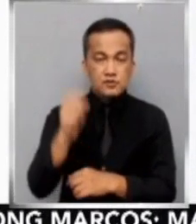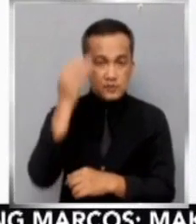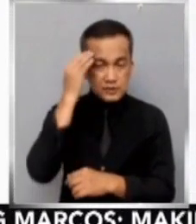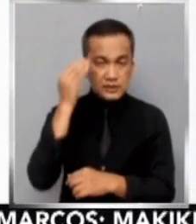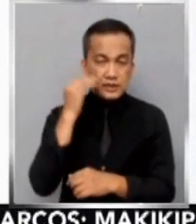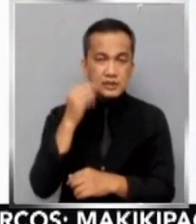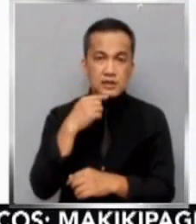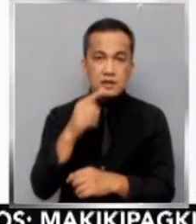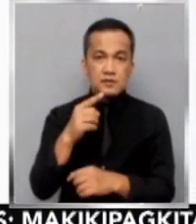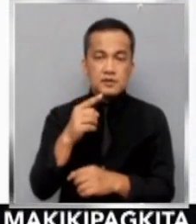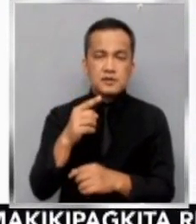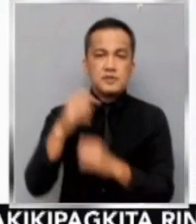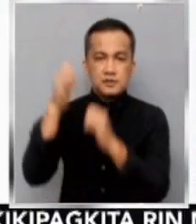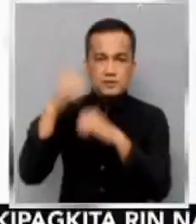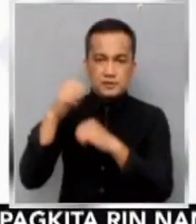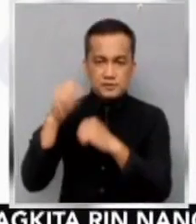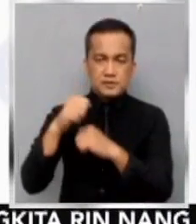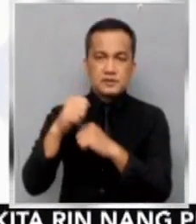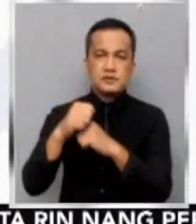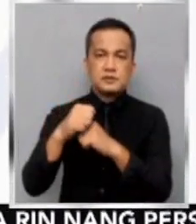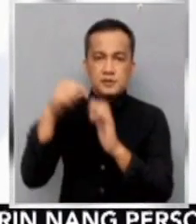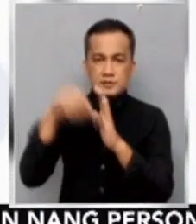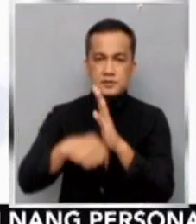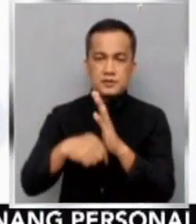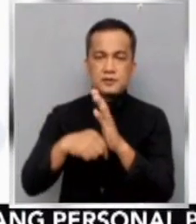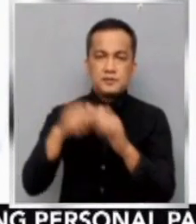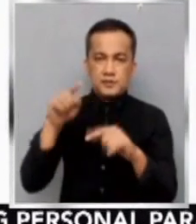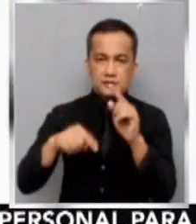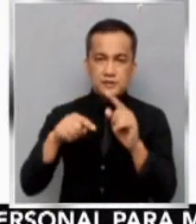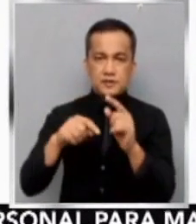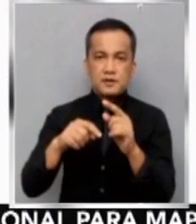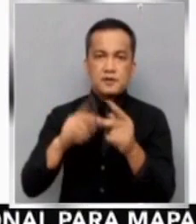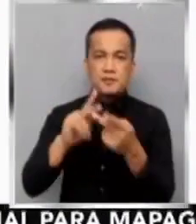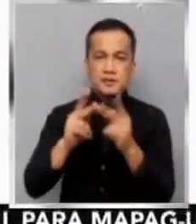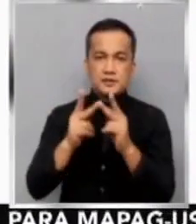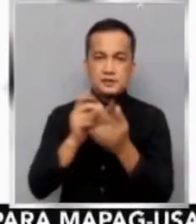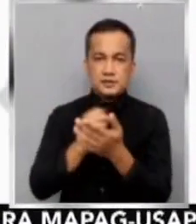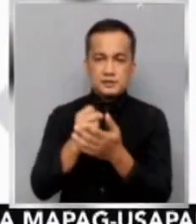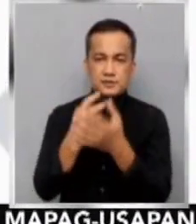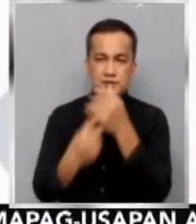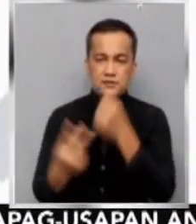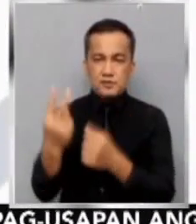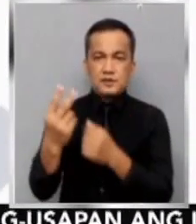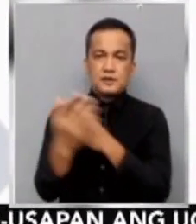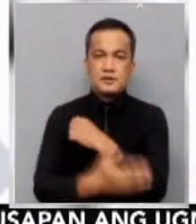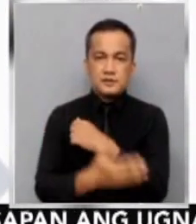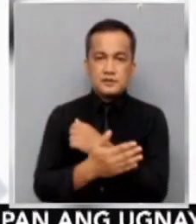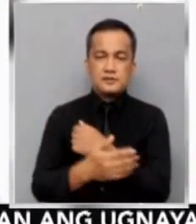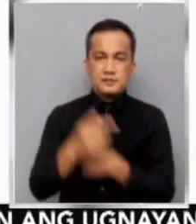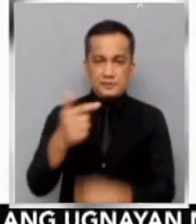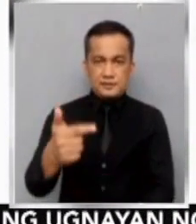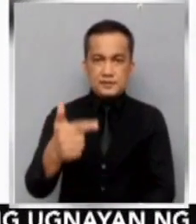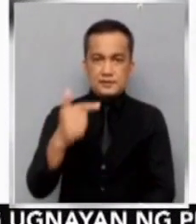ang pagkakaibigan at partnership ng dalawang bansa. Sandra Aguinaldo, Nakatutok, 24 Oras.